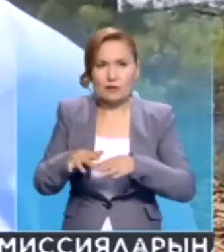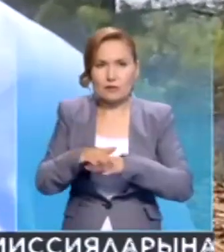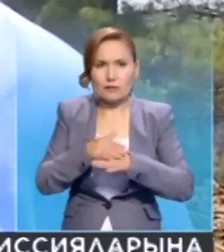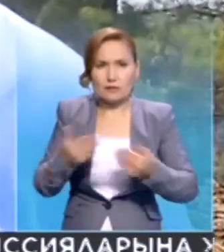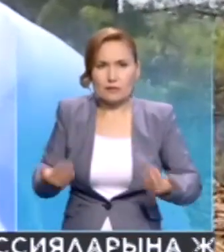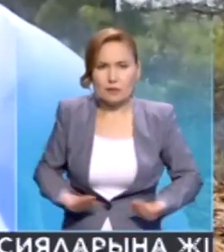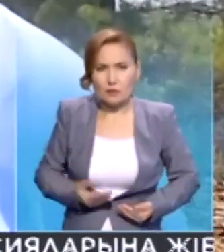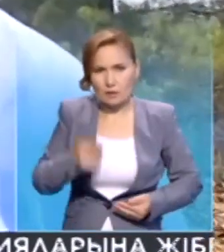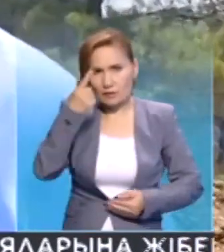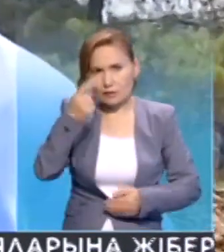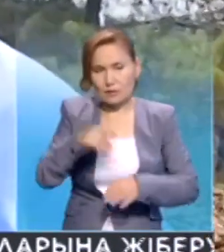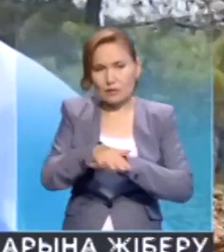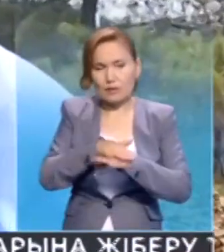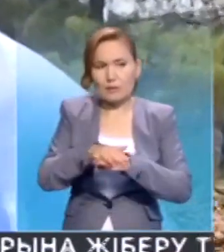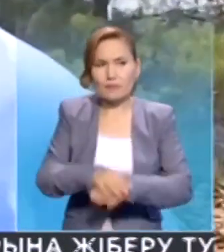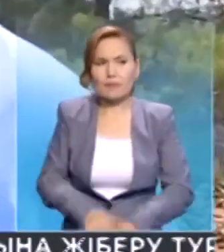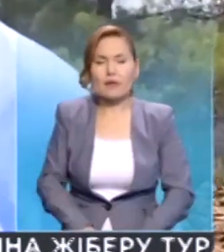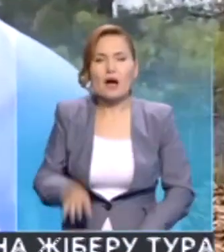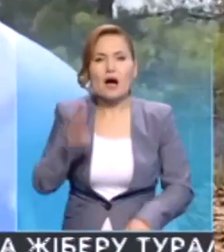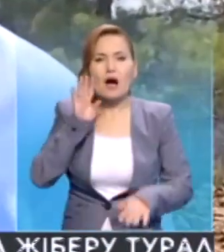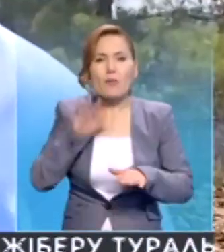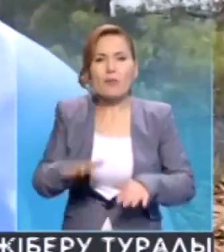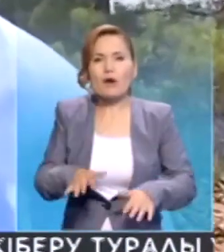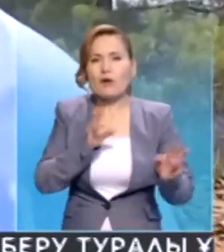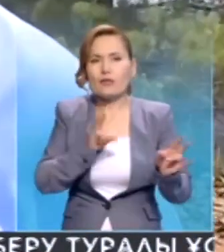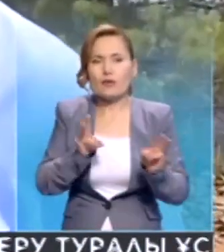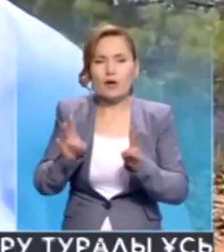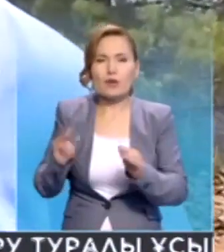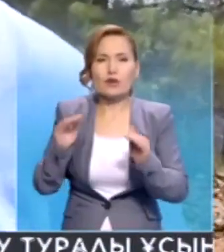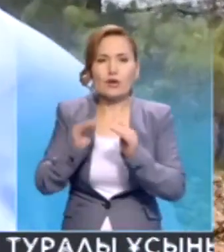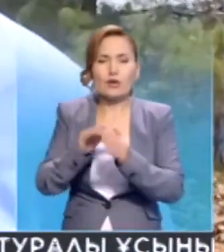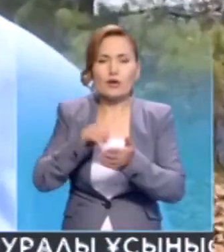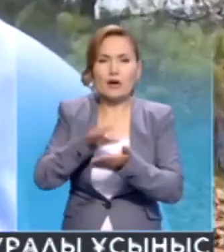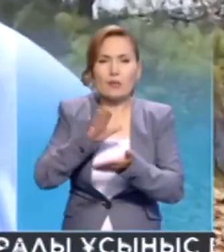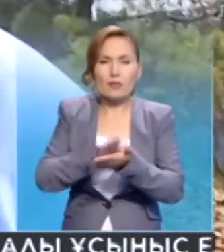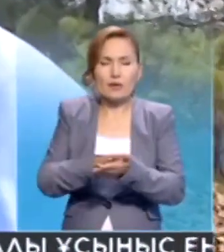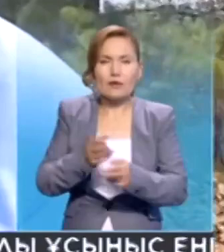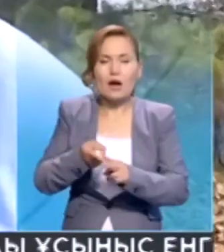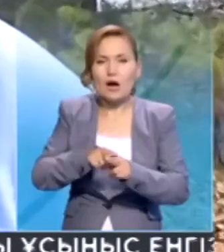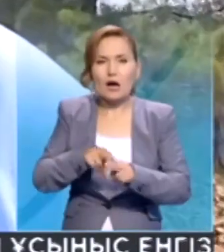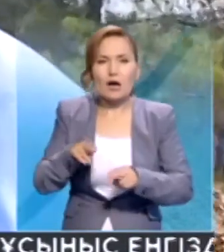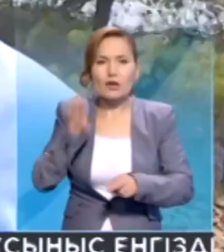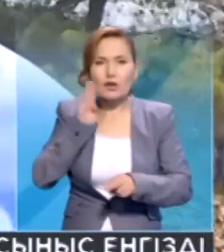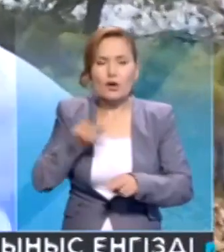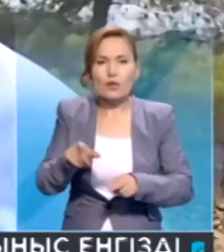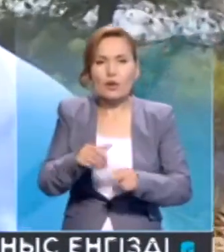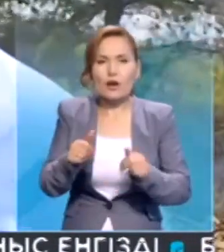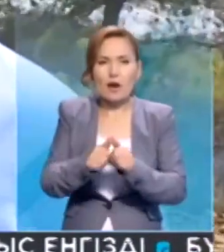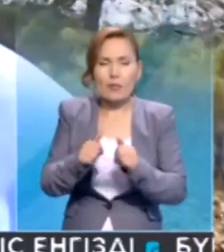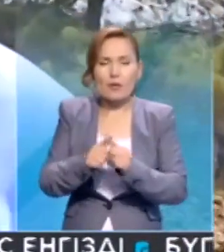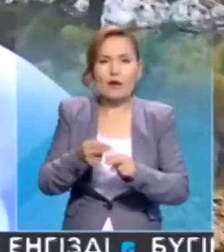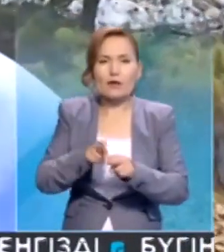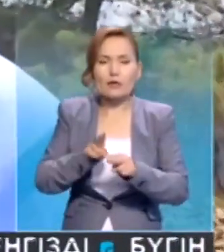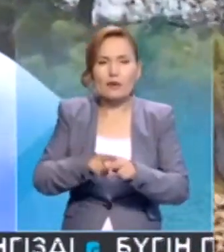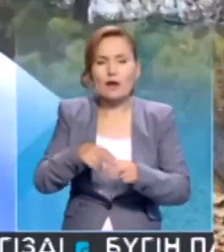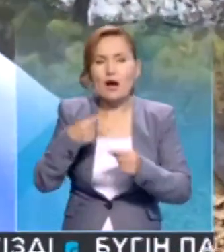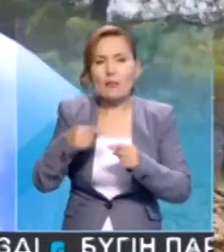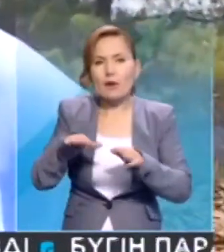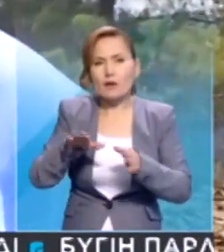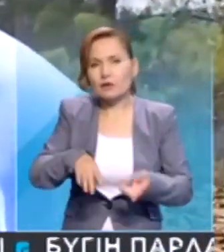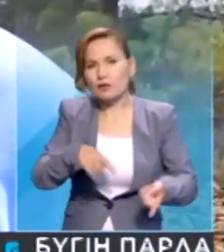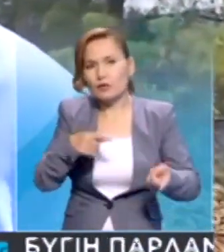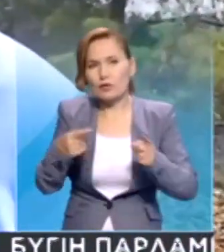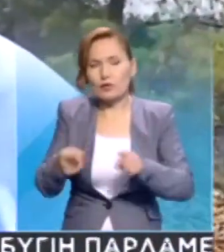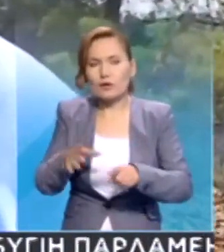Афат координациясында селден зақымданған үйлердің барлығын анықтадық. Қазір дәл өзендердің бойында тұрған үйлерден басқа ғимараттарда еш